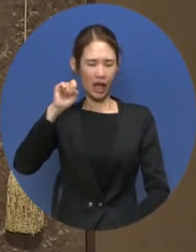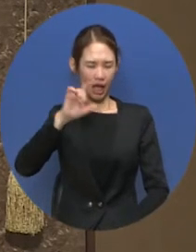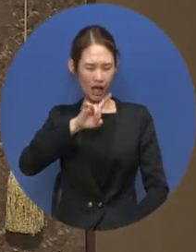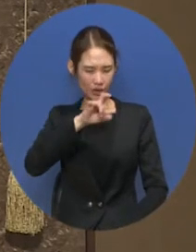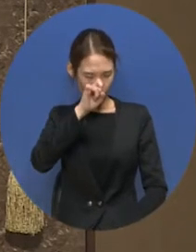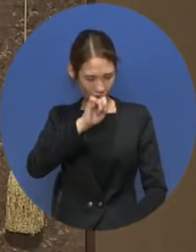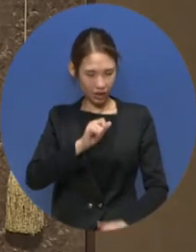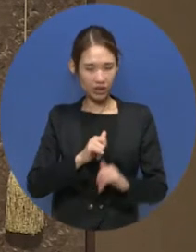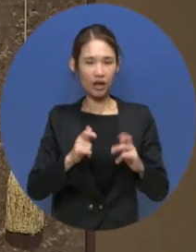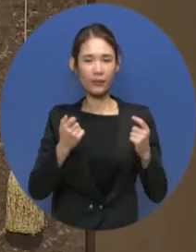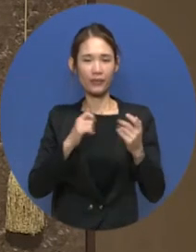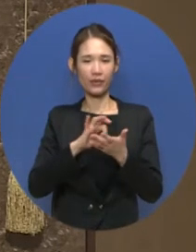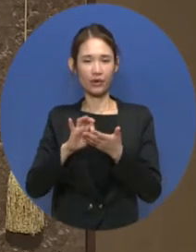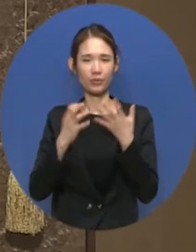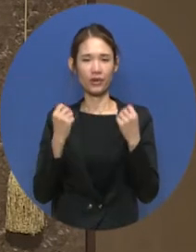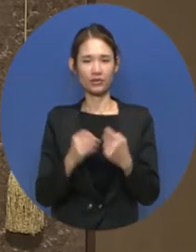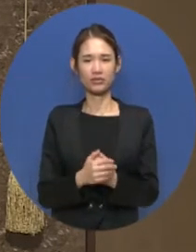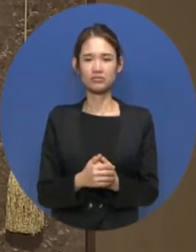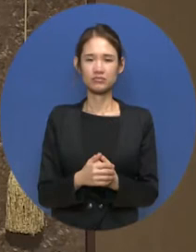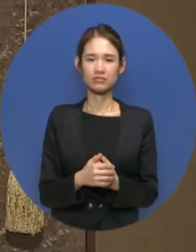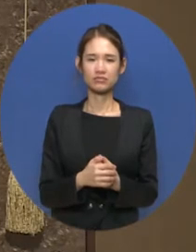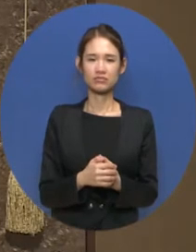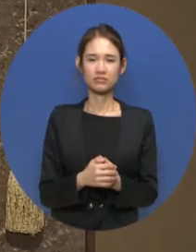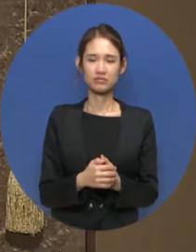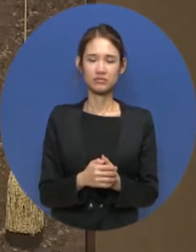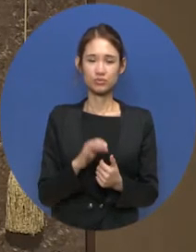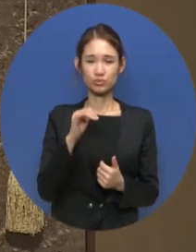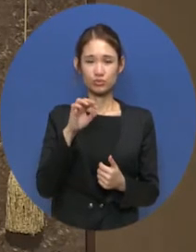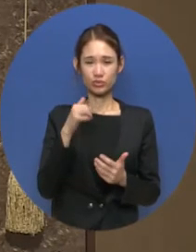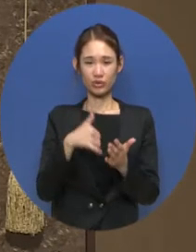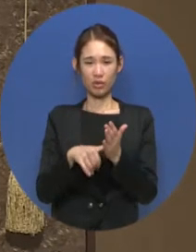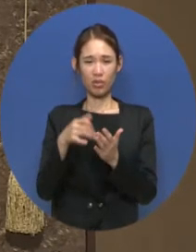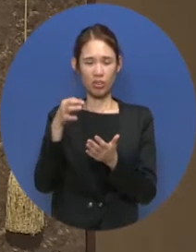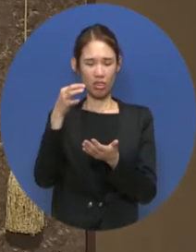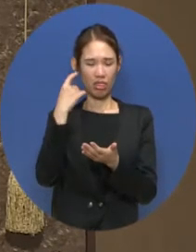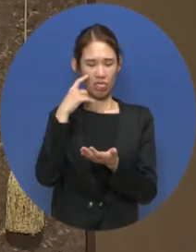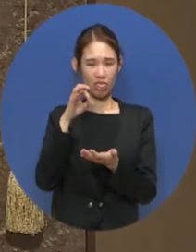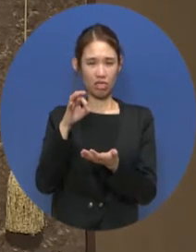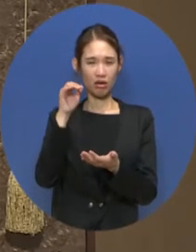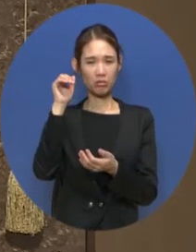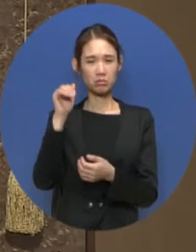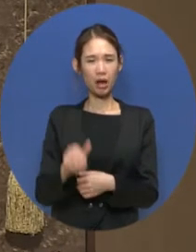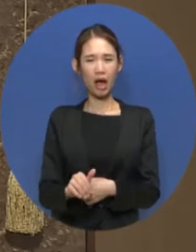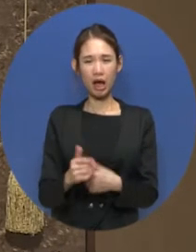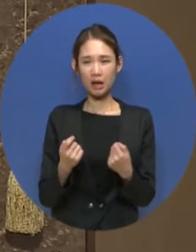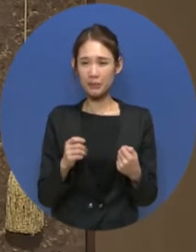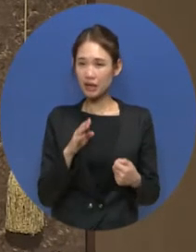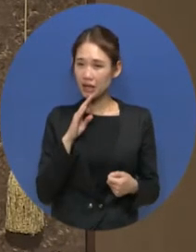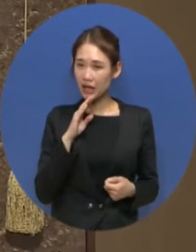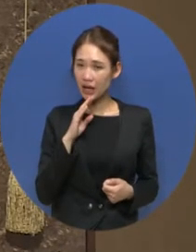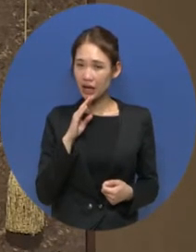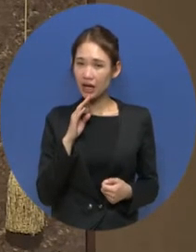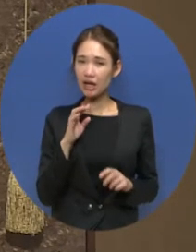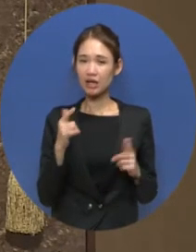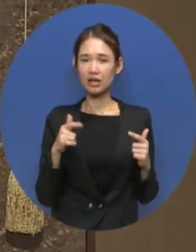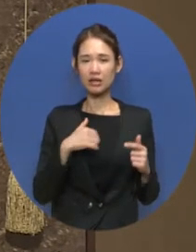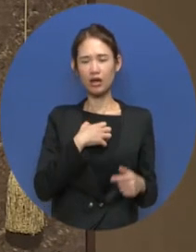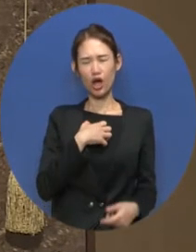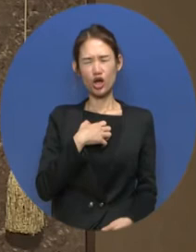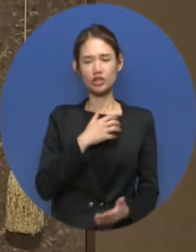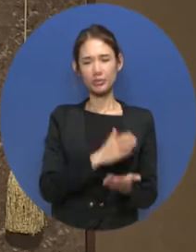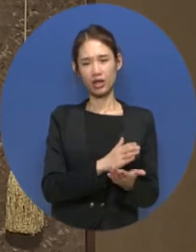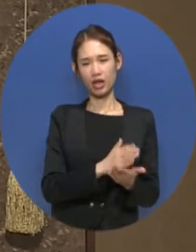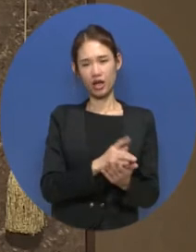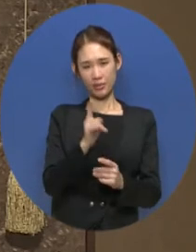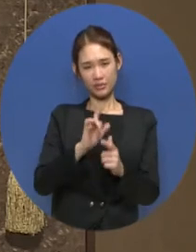많이 계시거든요. 네. 네. 그래서 이제는 이제 품질이 떨어지는 건 아닌가라고 하는 이제 이런 걱정보다는